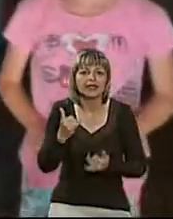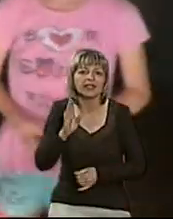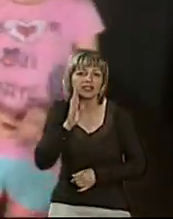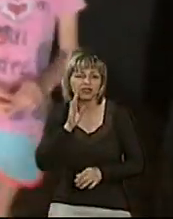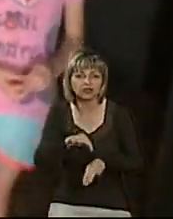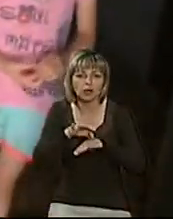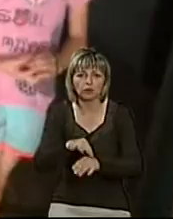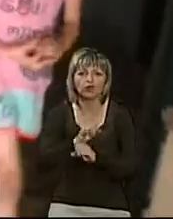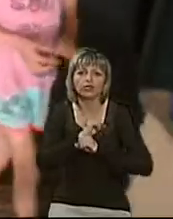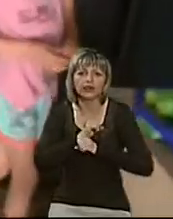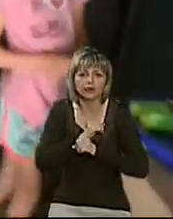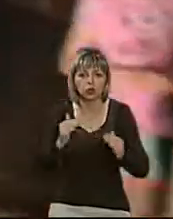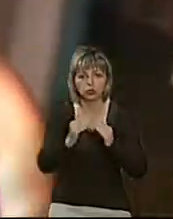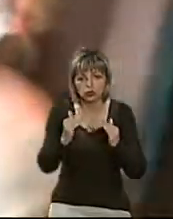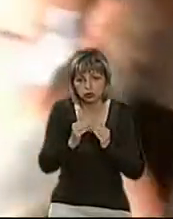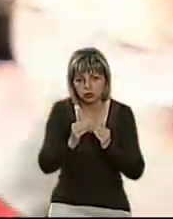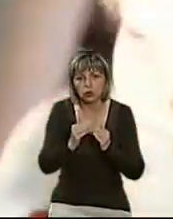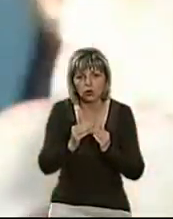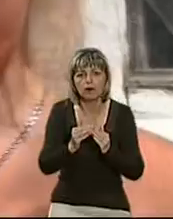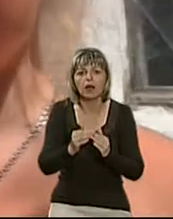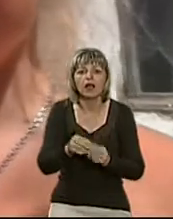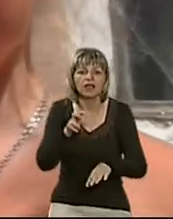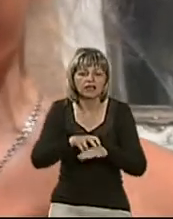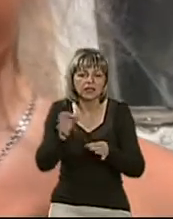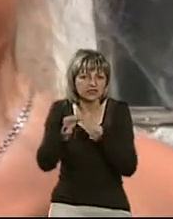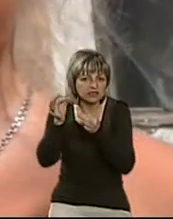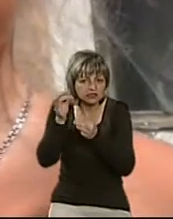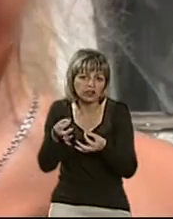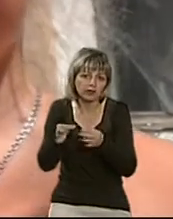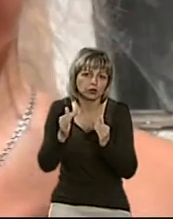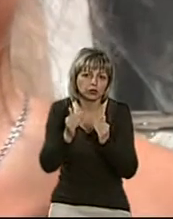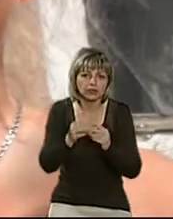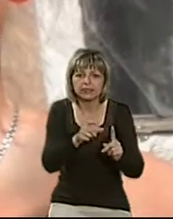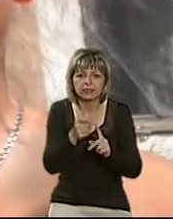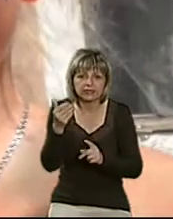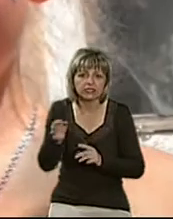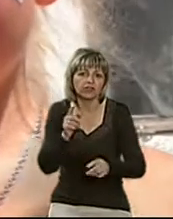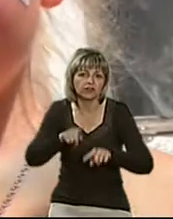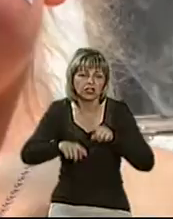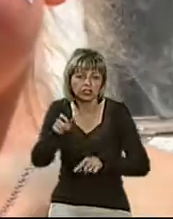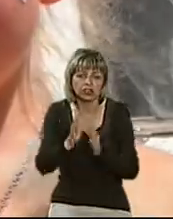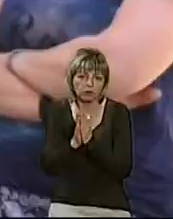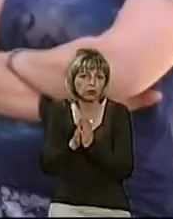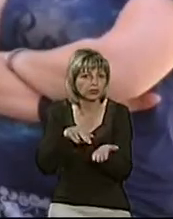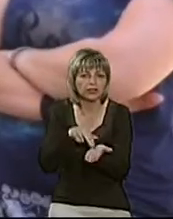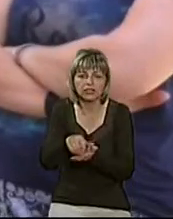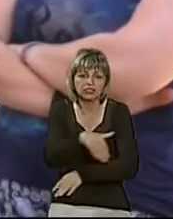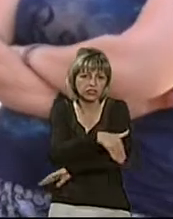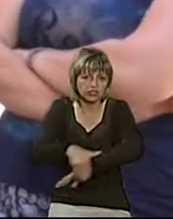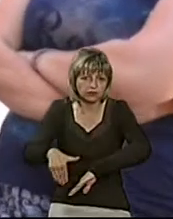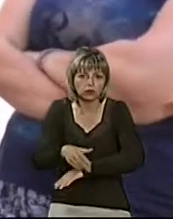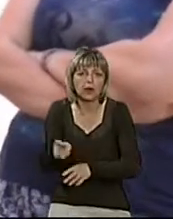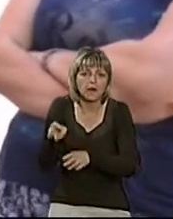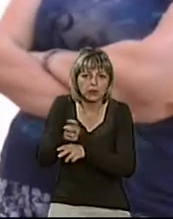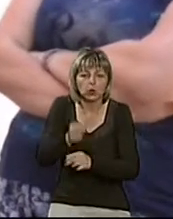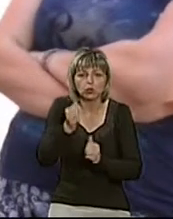проводить канікули вдома. Лікарі наклали їй шви і відпустили. Зі слів тітки, поки їй не рекомендують виходити на двір. Приходити